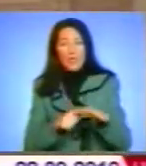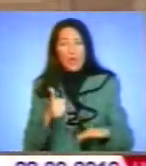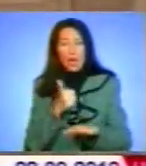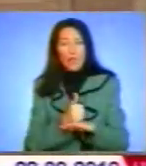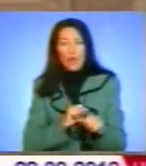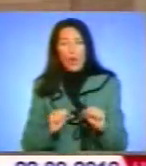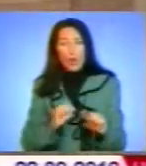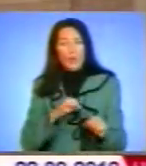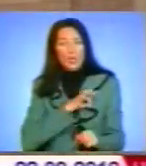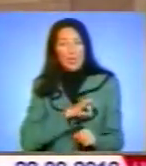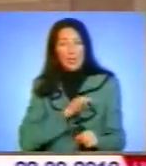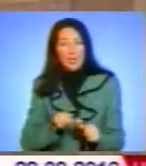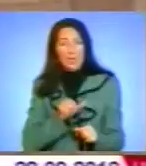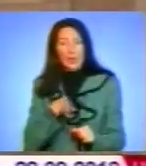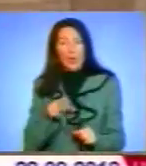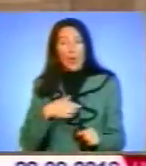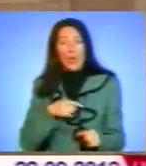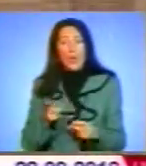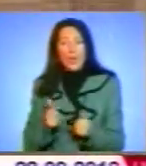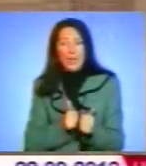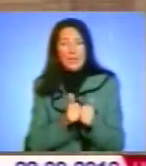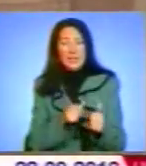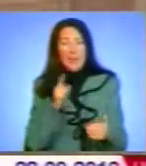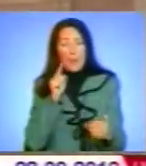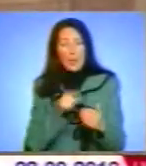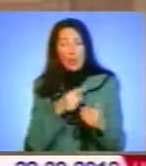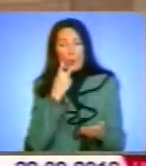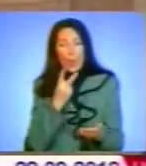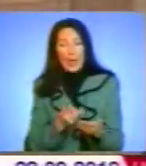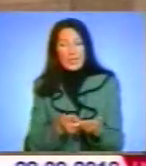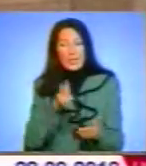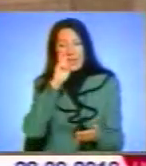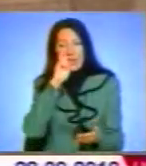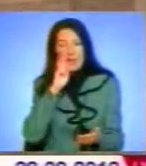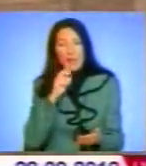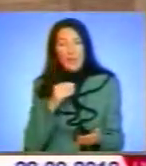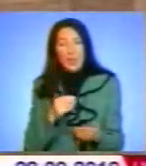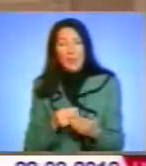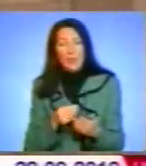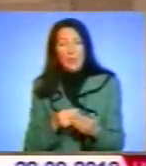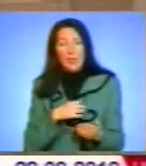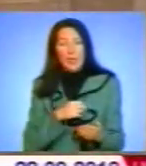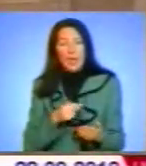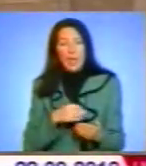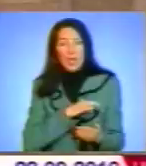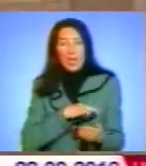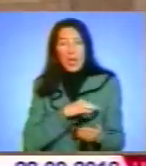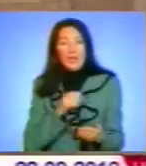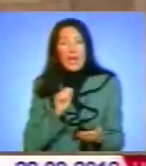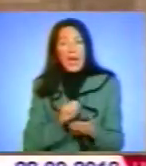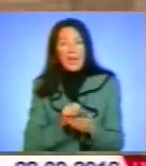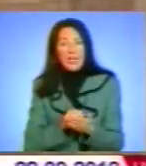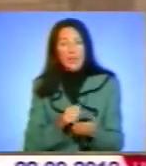юстиції. Окрім того, ми переслідуємо мету показати державний нотаріальний архів, оскільки ми перейняли передовий